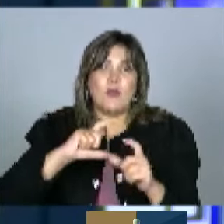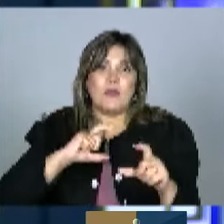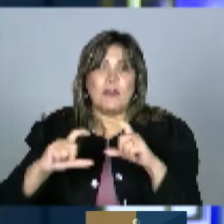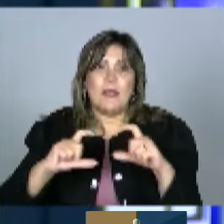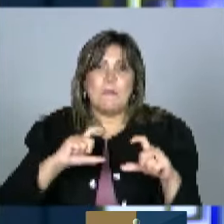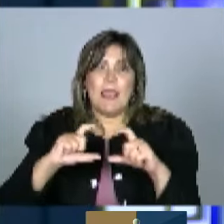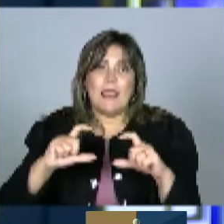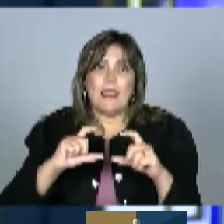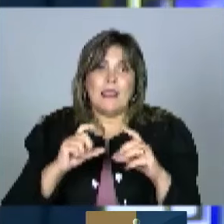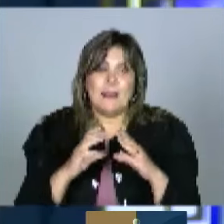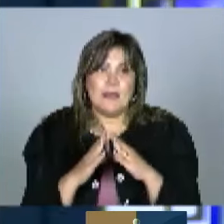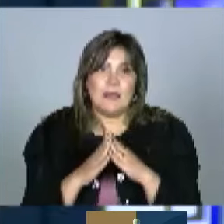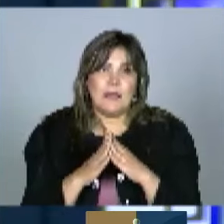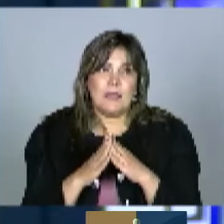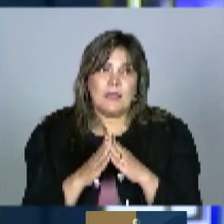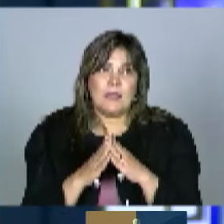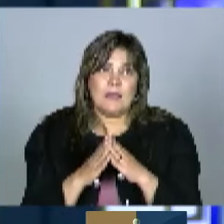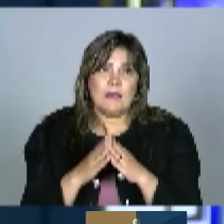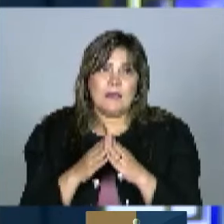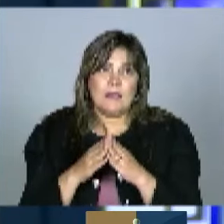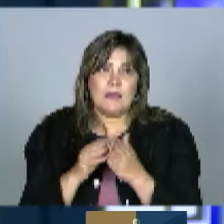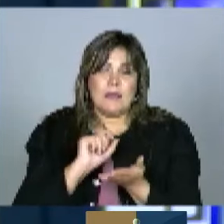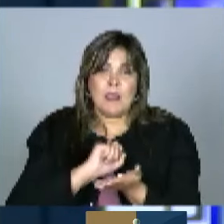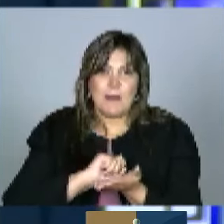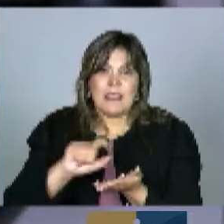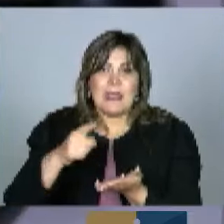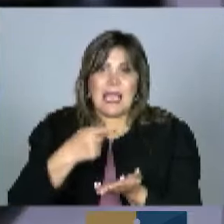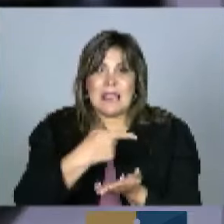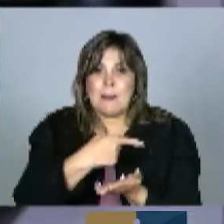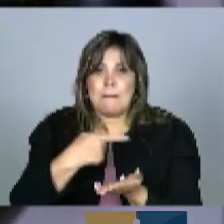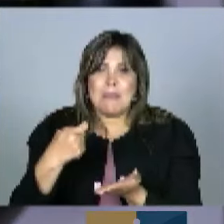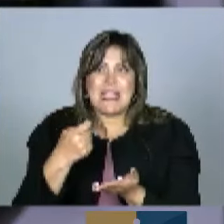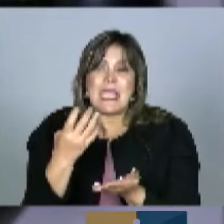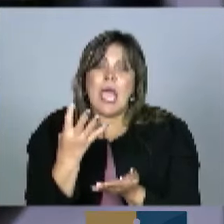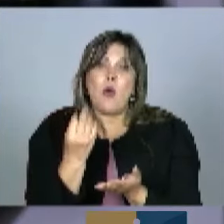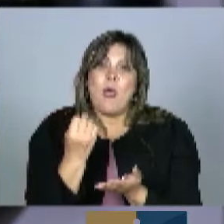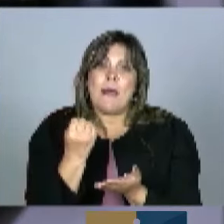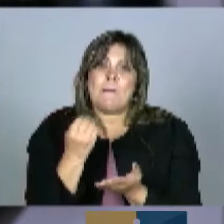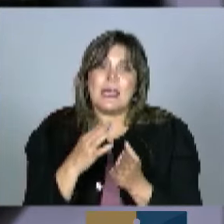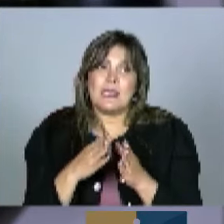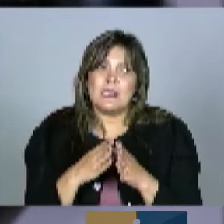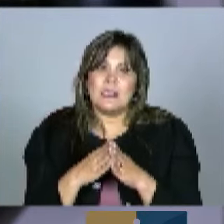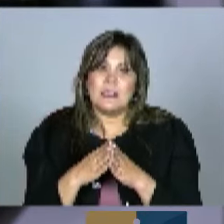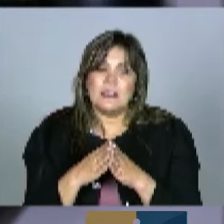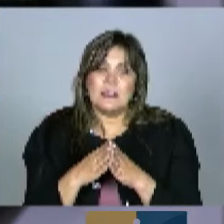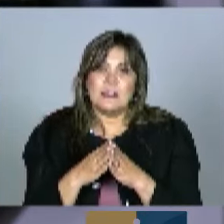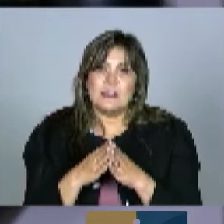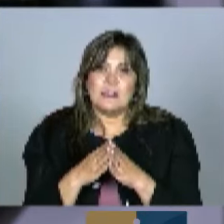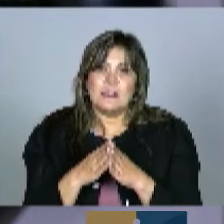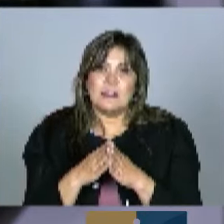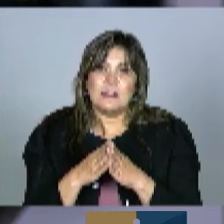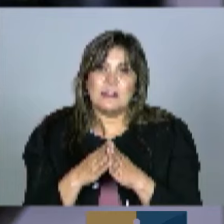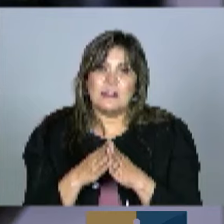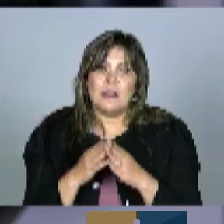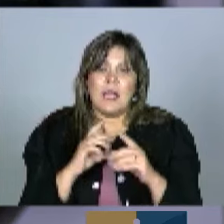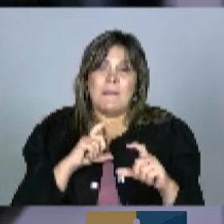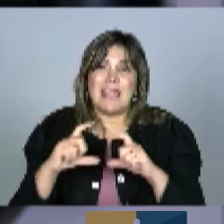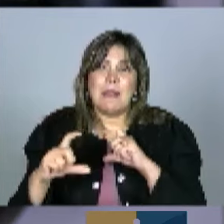حضرتك بعتت لحد 140 ال جنيه و حوالك كانت ولا ايه لا ده عن طريق